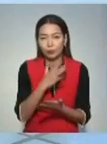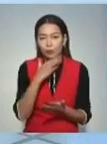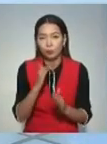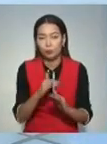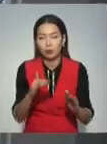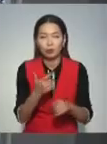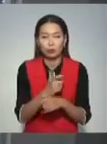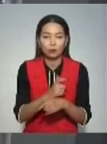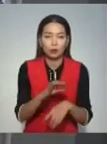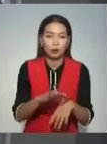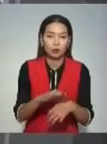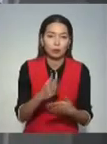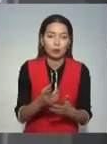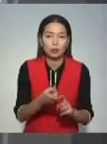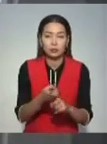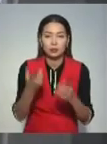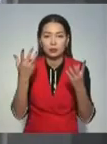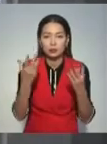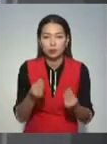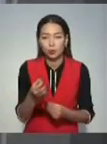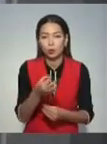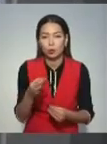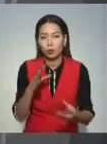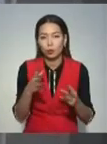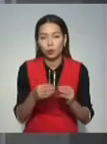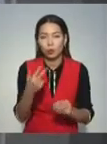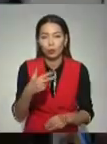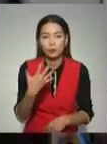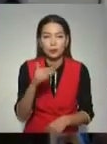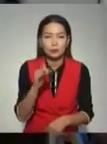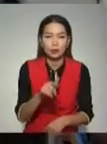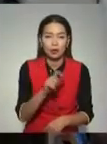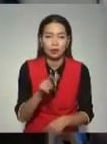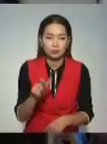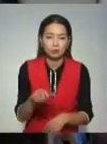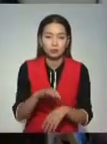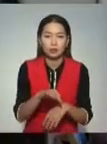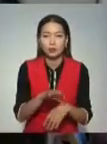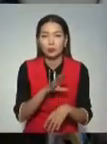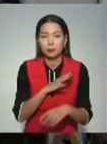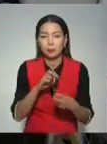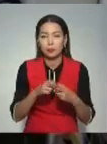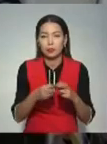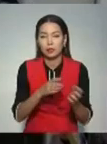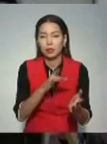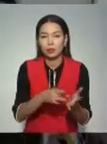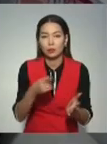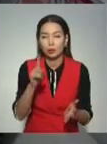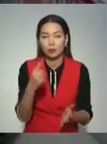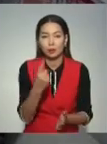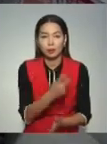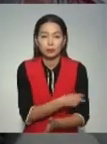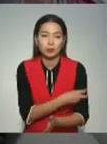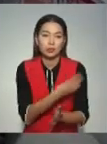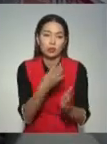жатыр. Эпидемиологиялық кезең басталғалы облыс көлемінде 35 мыңнан астам адам ауырған. Мәселен, қаладағы нөмірі бірінші емханаға